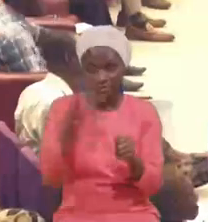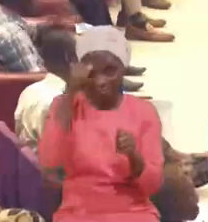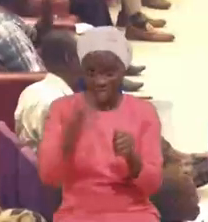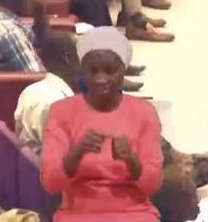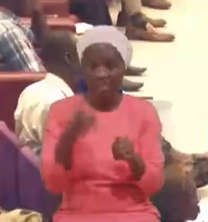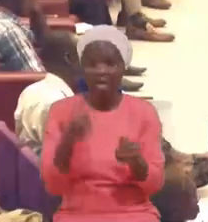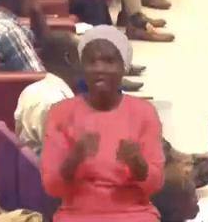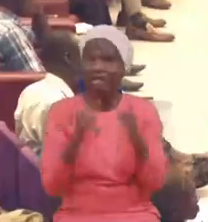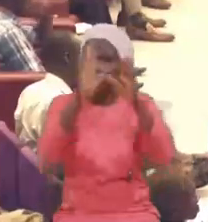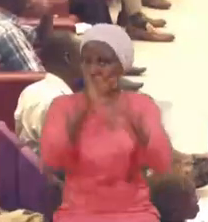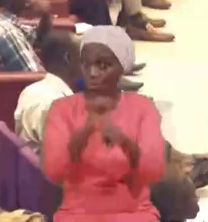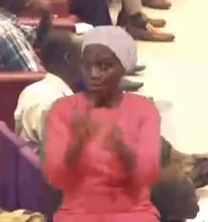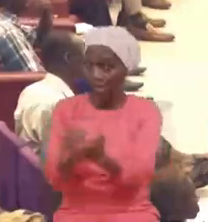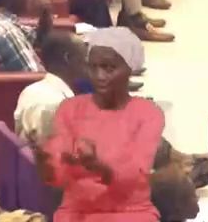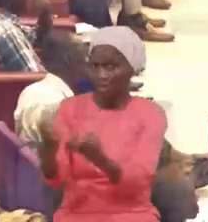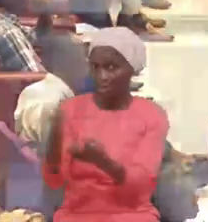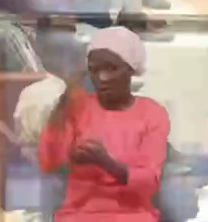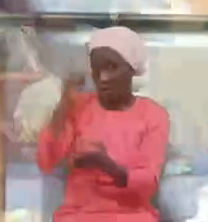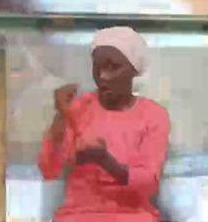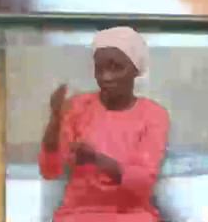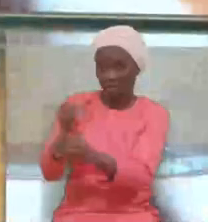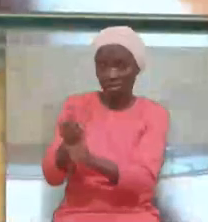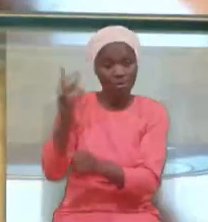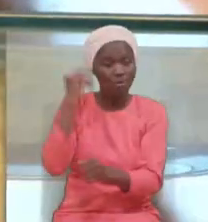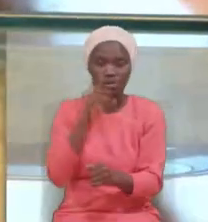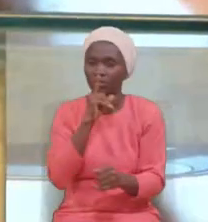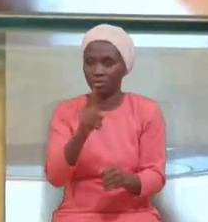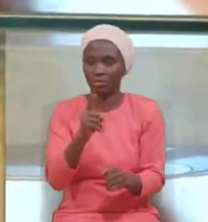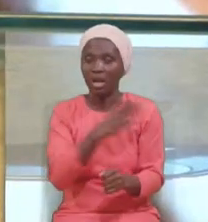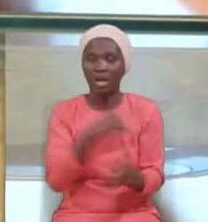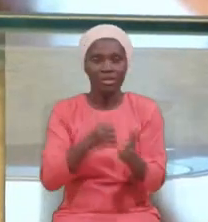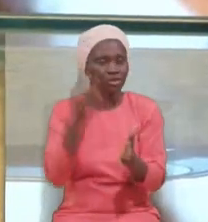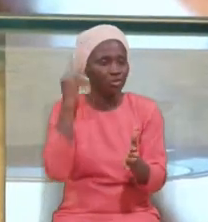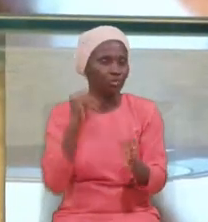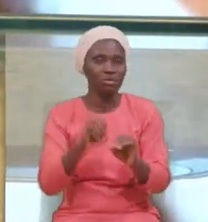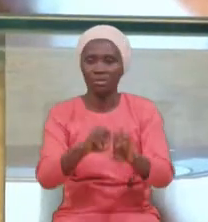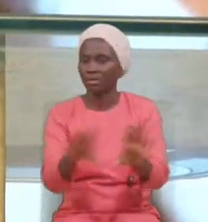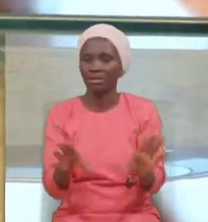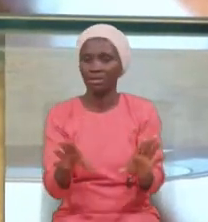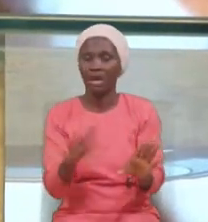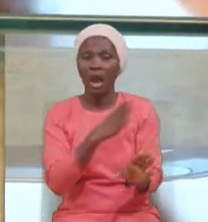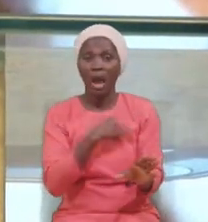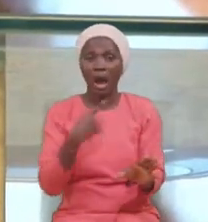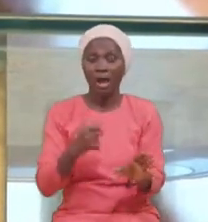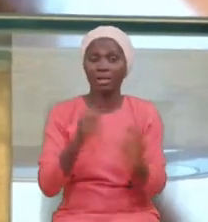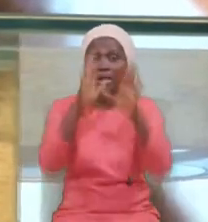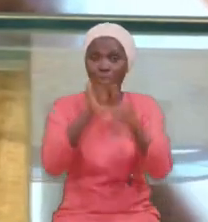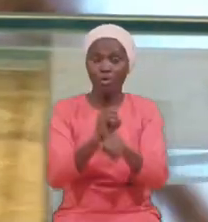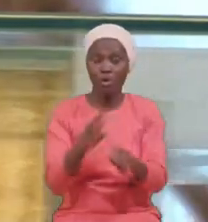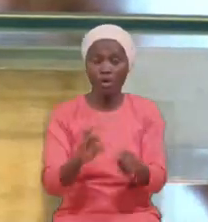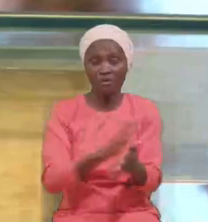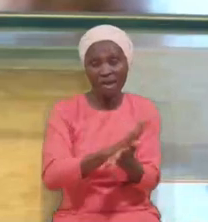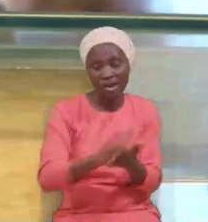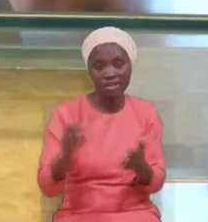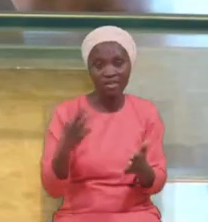Rappelez-vous, le miracle que le lépreux a reçu était réel et c'est vérifiable. Le miracle de